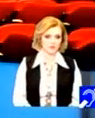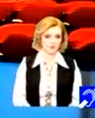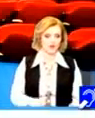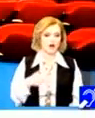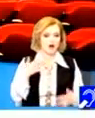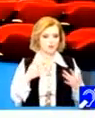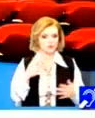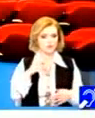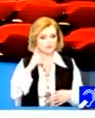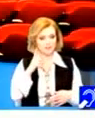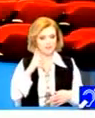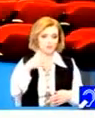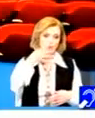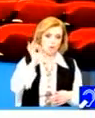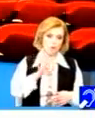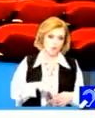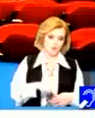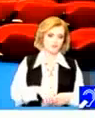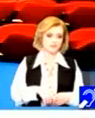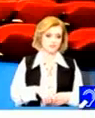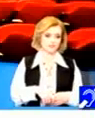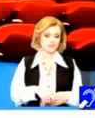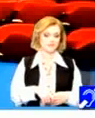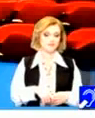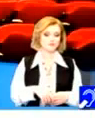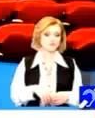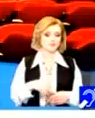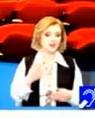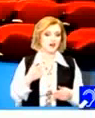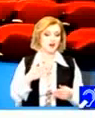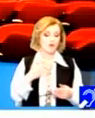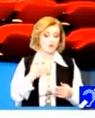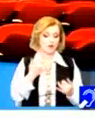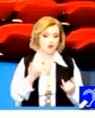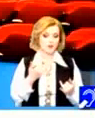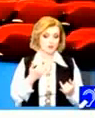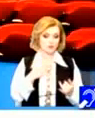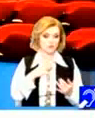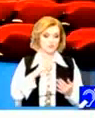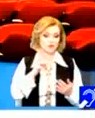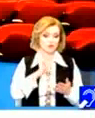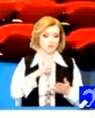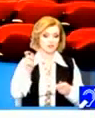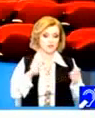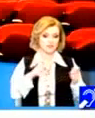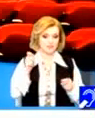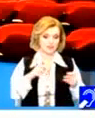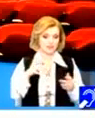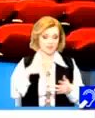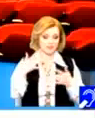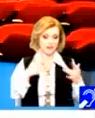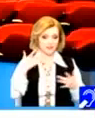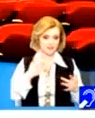Actori tineri sau cu experiență, piese mai cunoscute și mai puțin cunoscute. De asta au avut parte spectatorii prezenți la Festivalul de Teatru